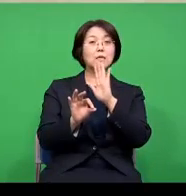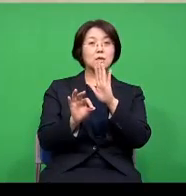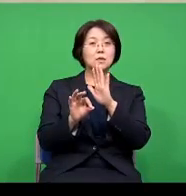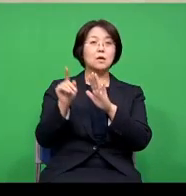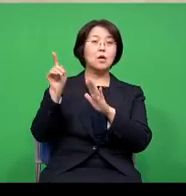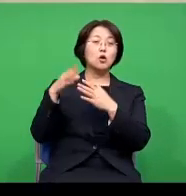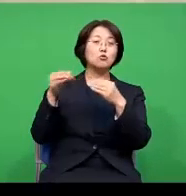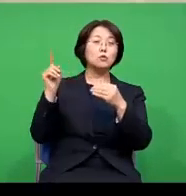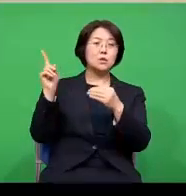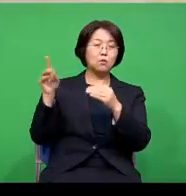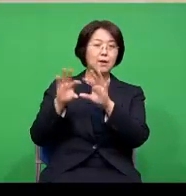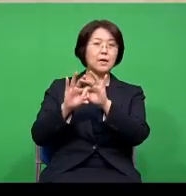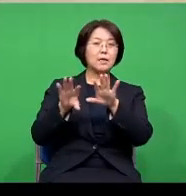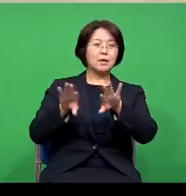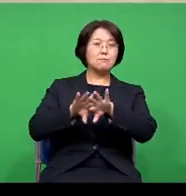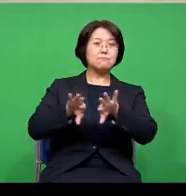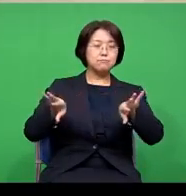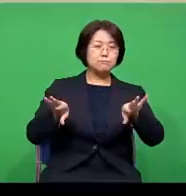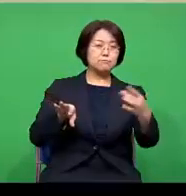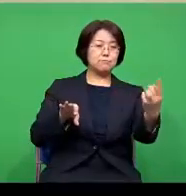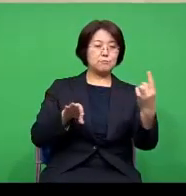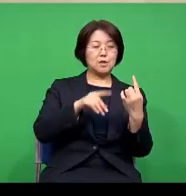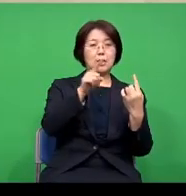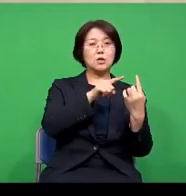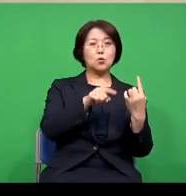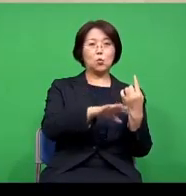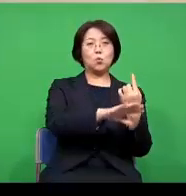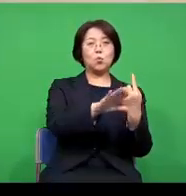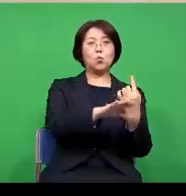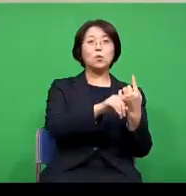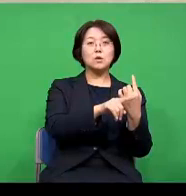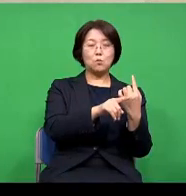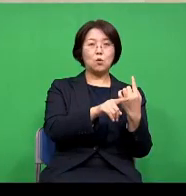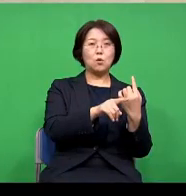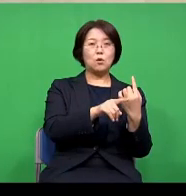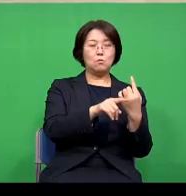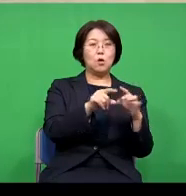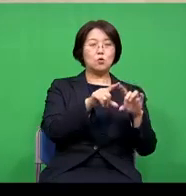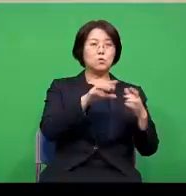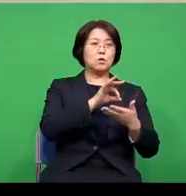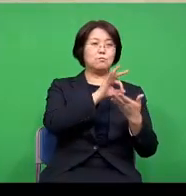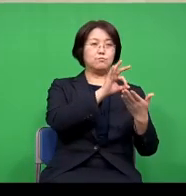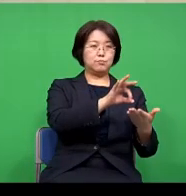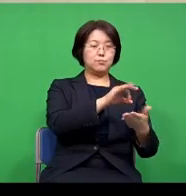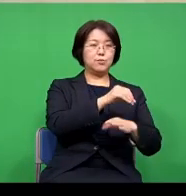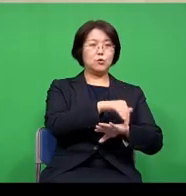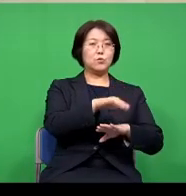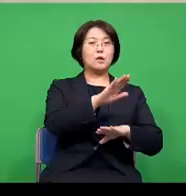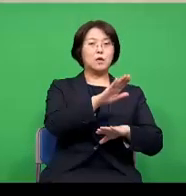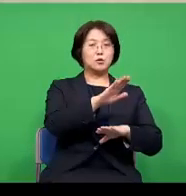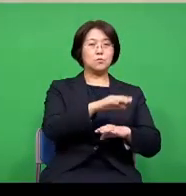国の GoTo と関係なしにいらした人にも、この 特典は差し上げるつもりです